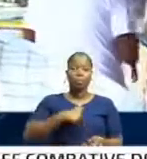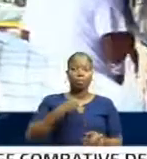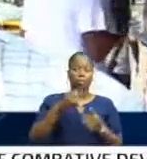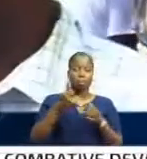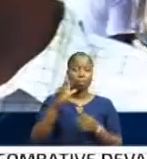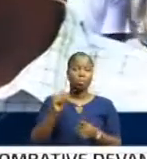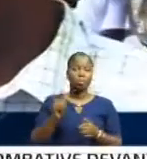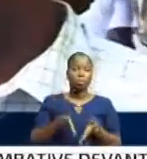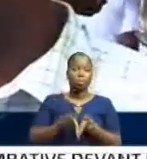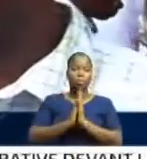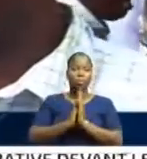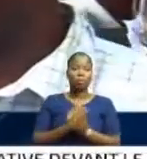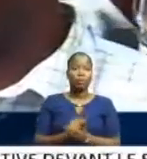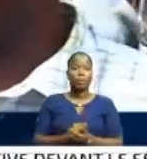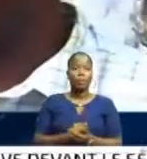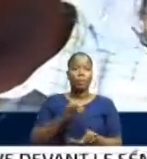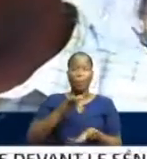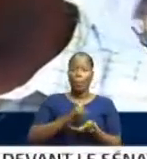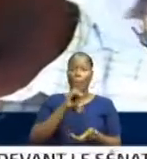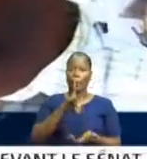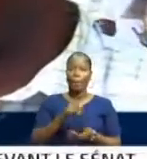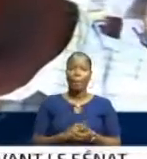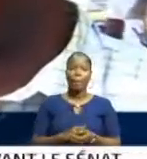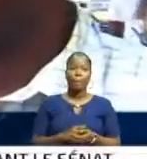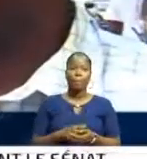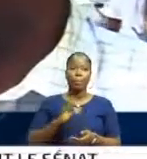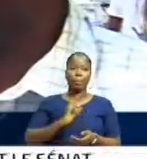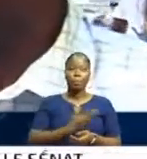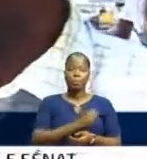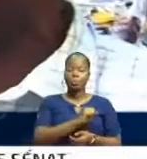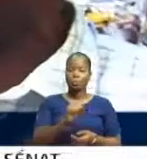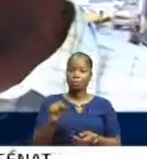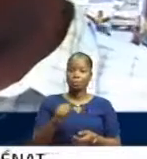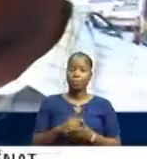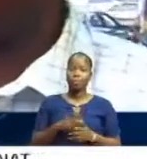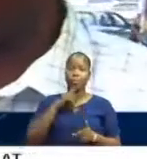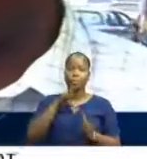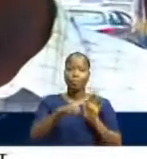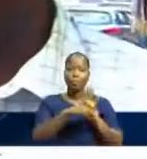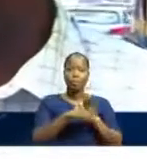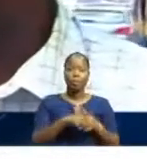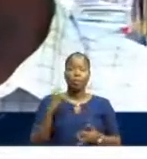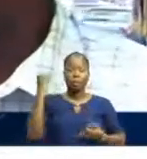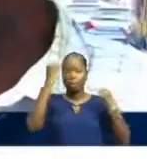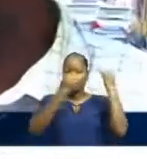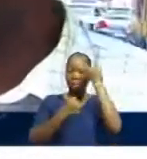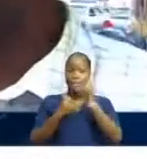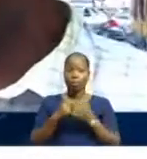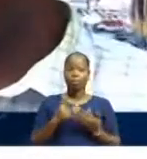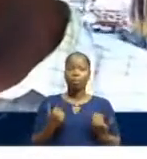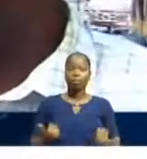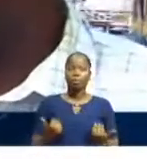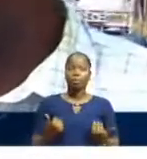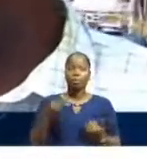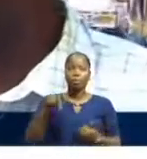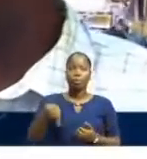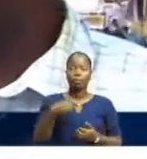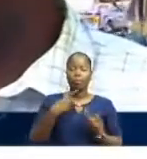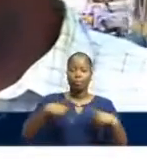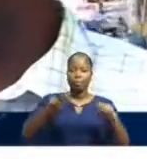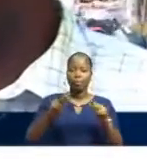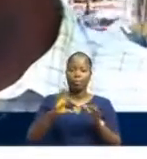c'est cela c'est le ce produit là que nous sommes vraiment émus par les familles parce que vous allez vous dire que tout ce que les vendeurs de motos